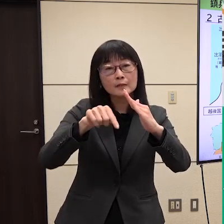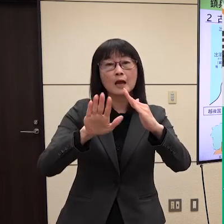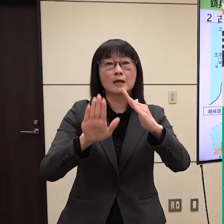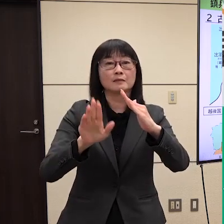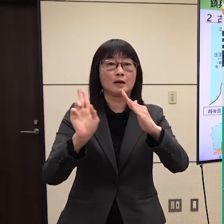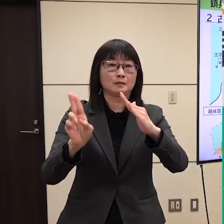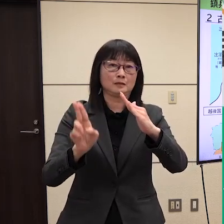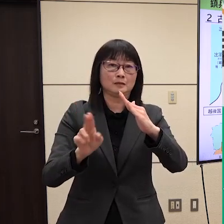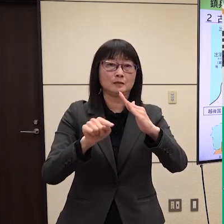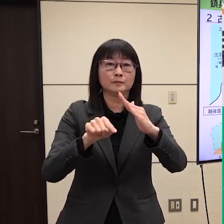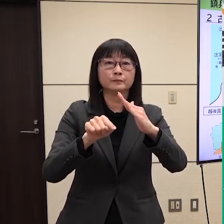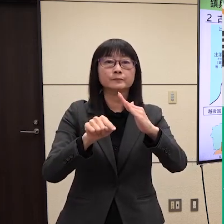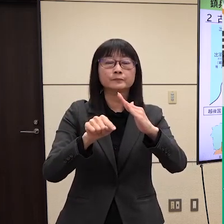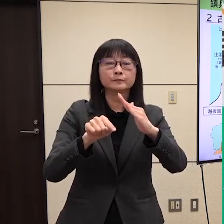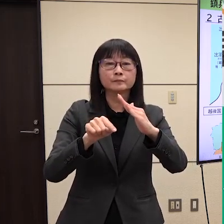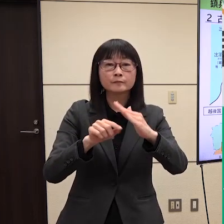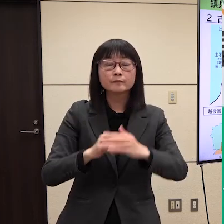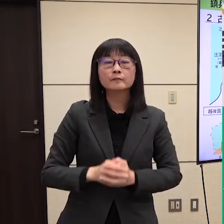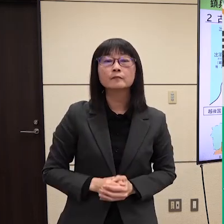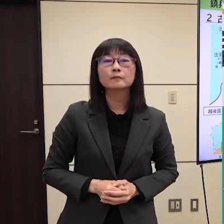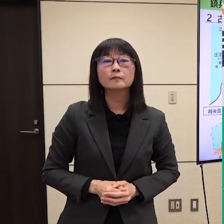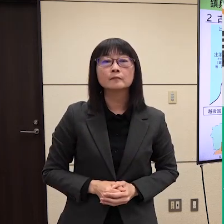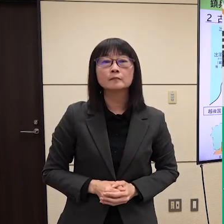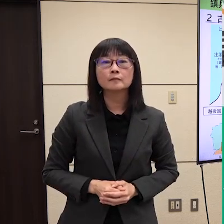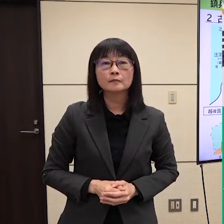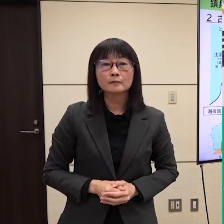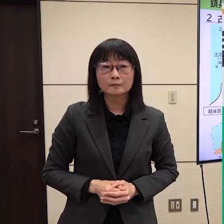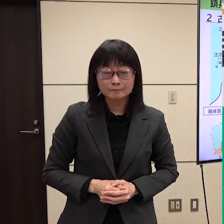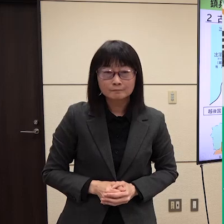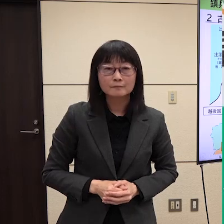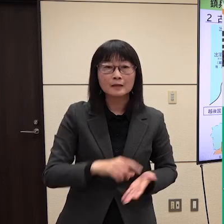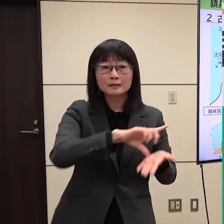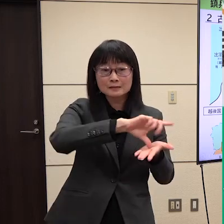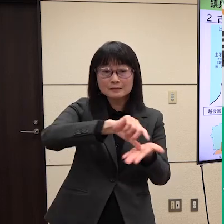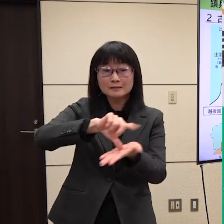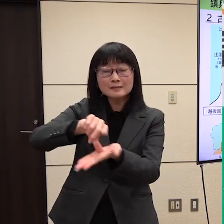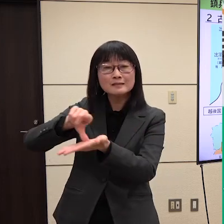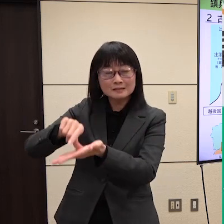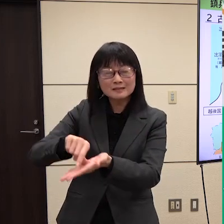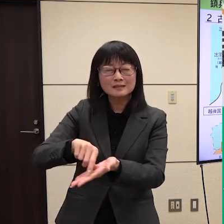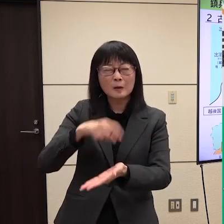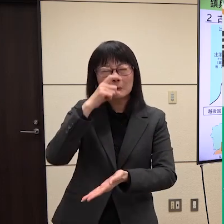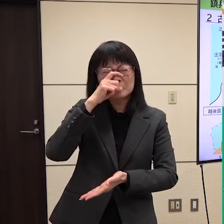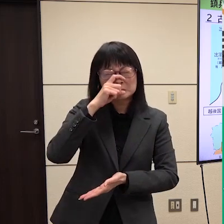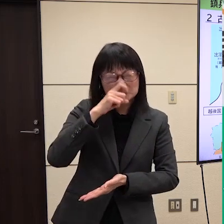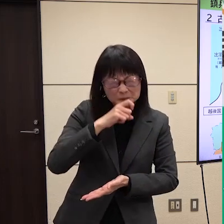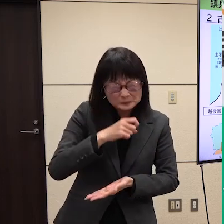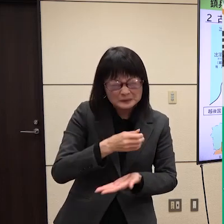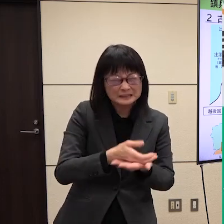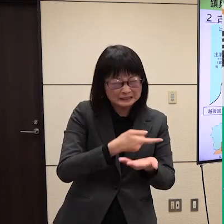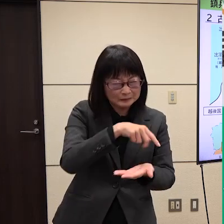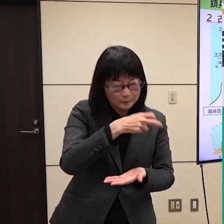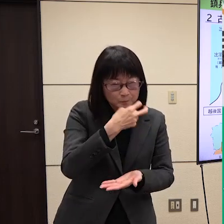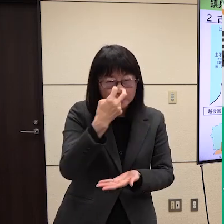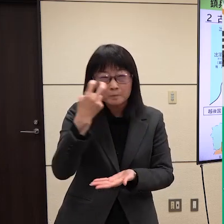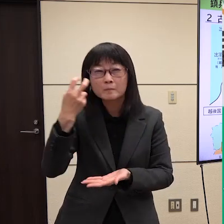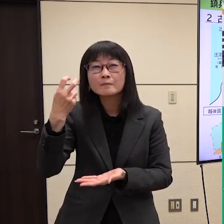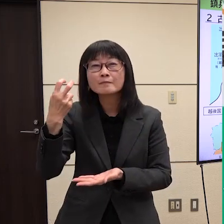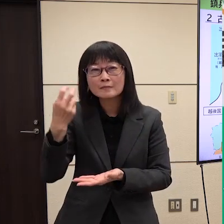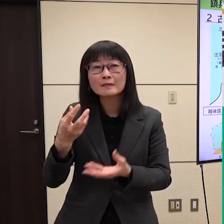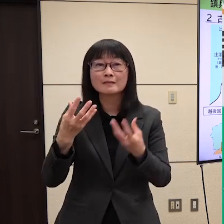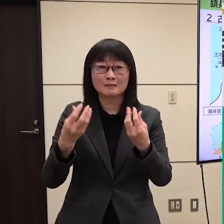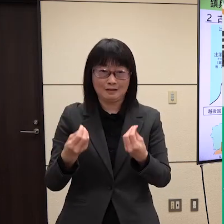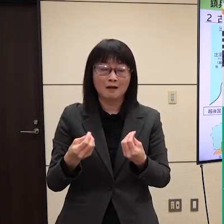ですね、かなりこの手の遺跡は多く見つかっているわけでありますけれども、そういったものが想定されるわけであ